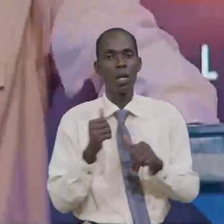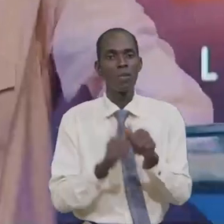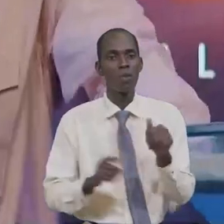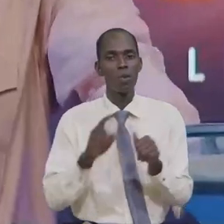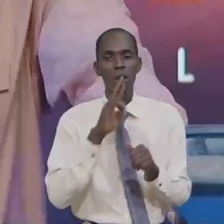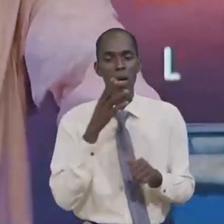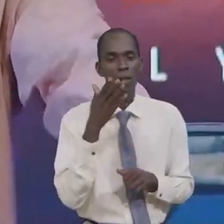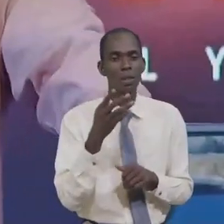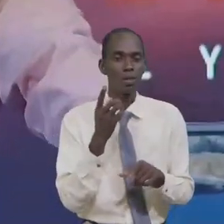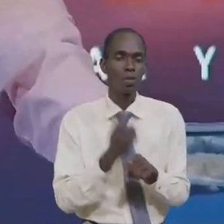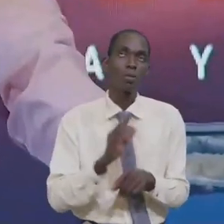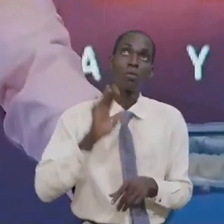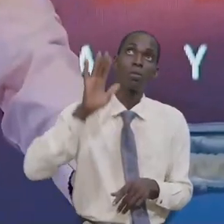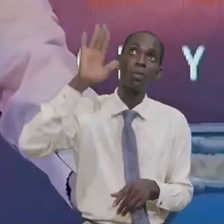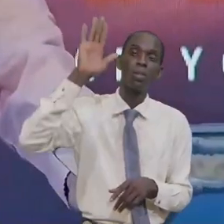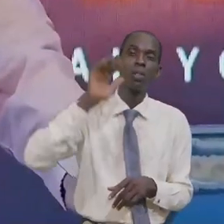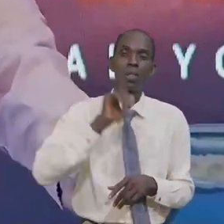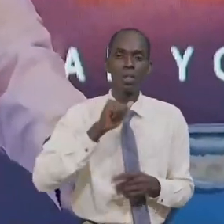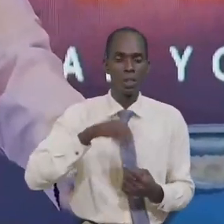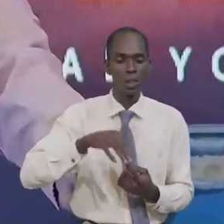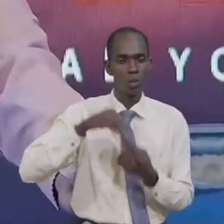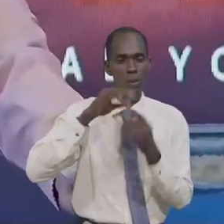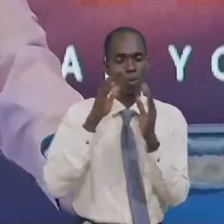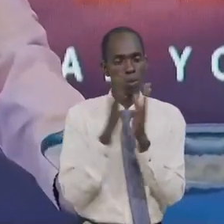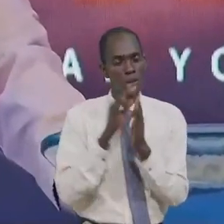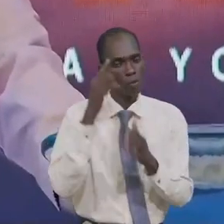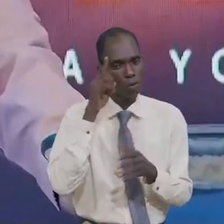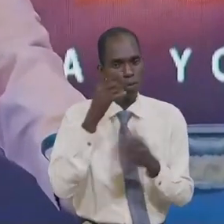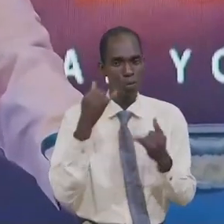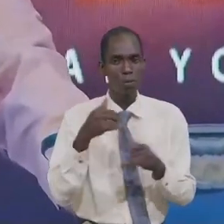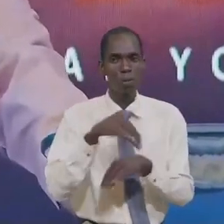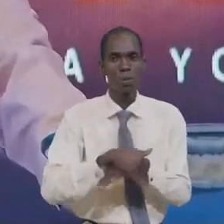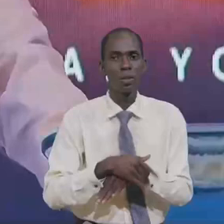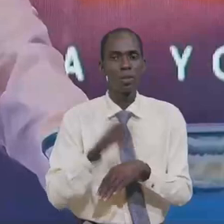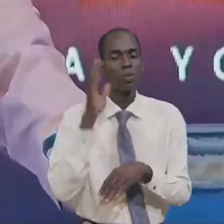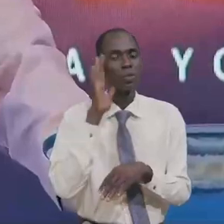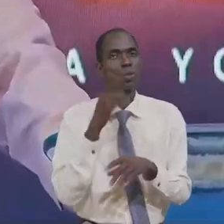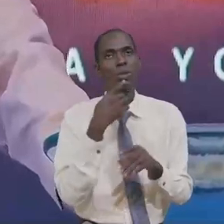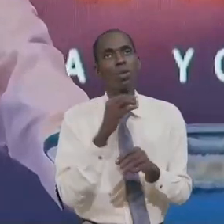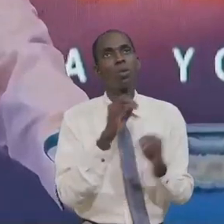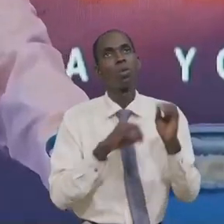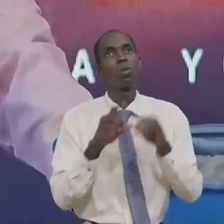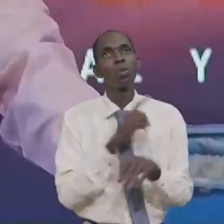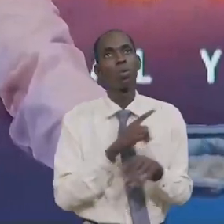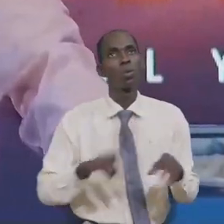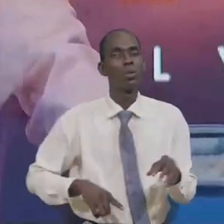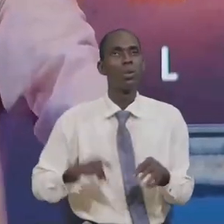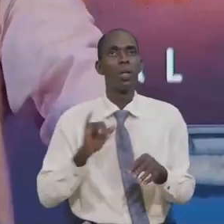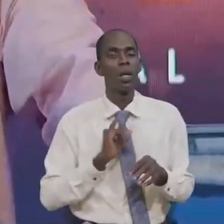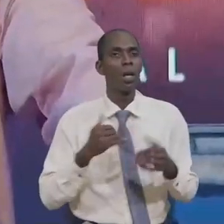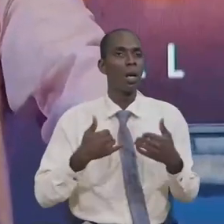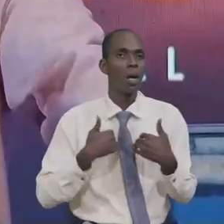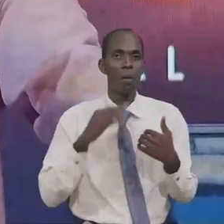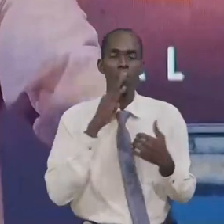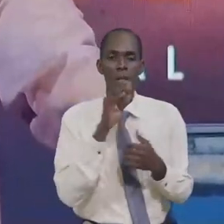main une prière spéciale sera faite pour toi et tu dis au Seigneur je comprends je t'aime médiocre j'étais un produit